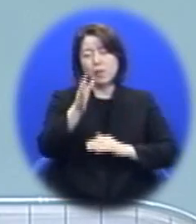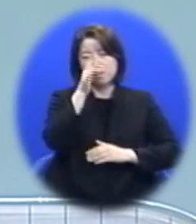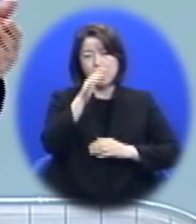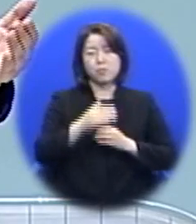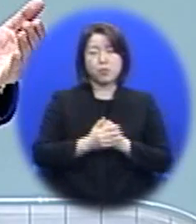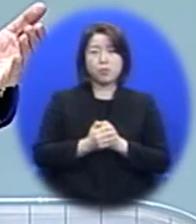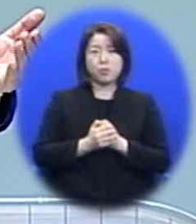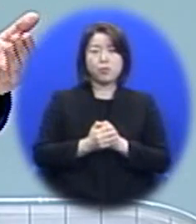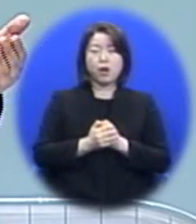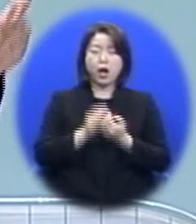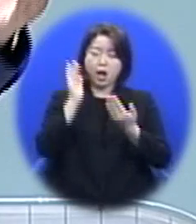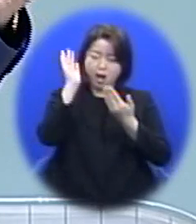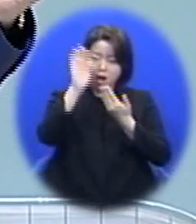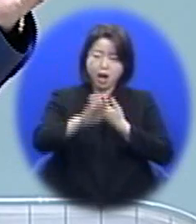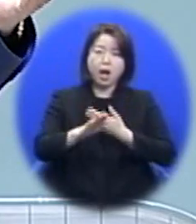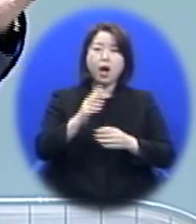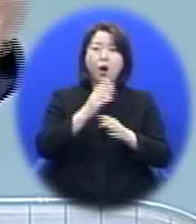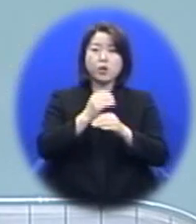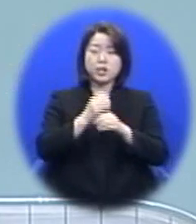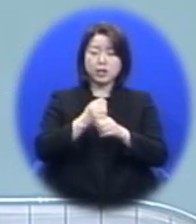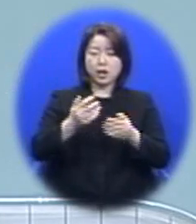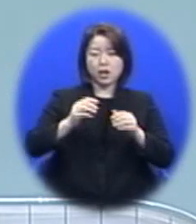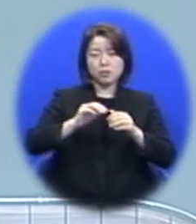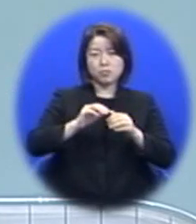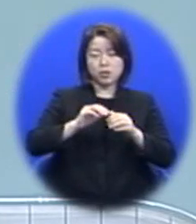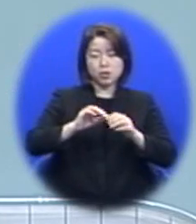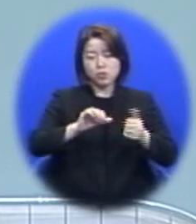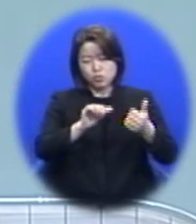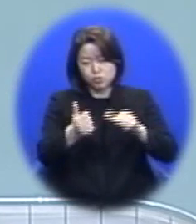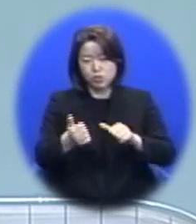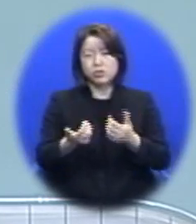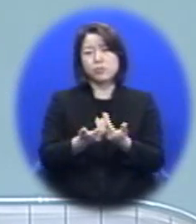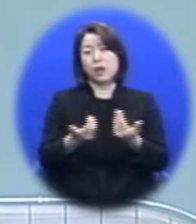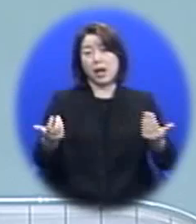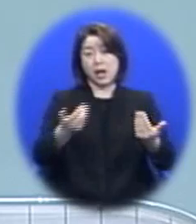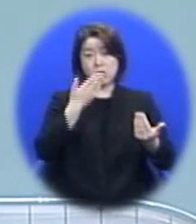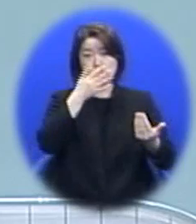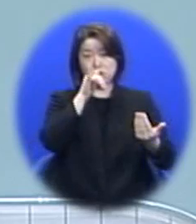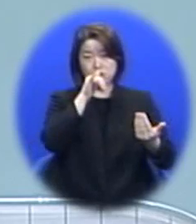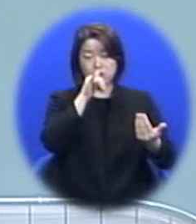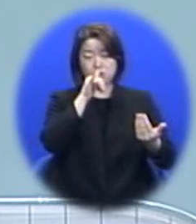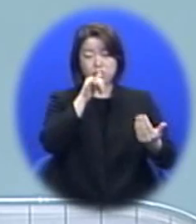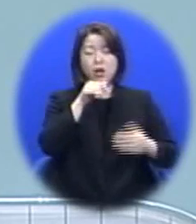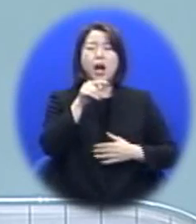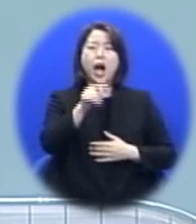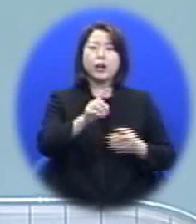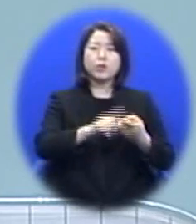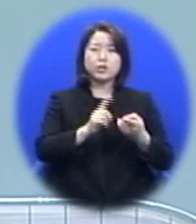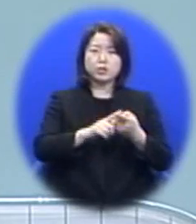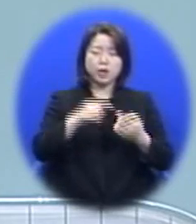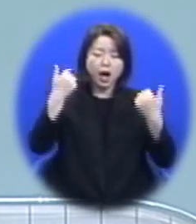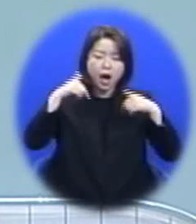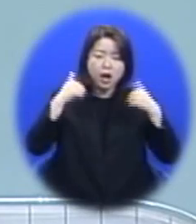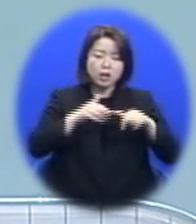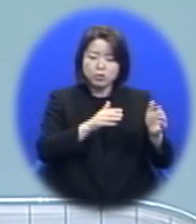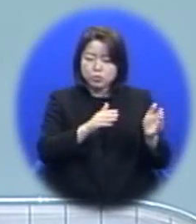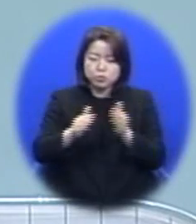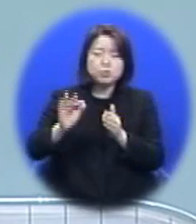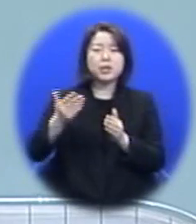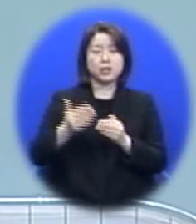여러분, 언젠가 배우자와 사별할 때가 옵니다. 여러분, 항상 그 점을 준비하고 살아야 돼요.